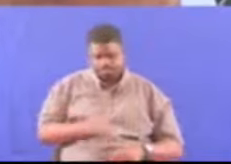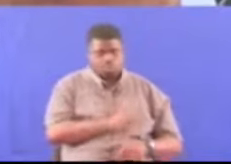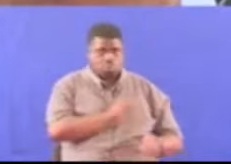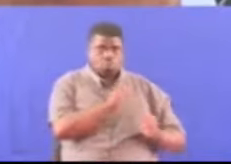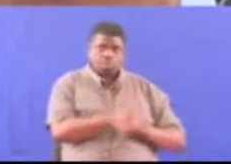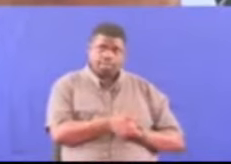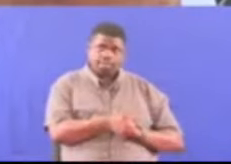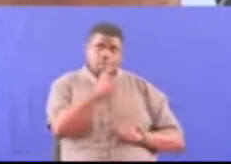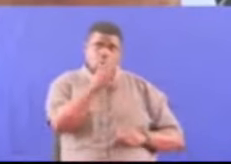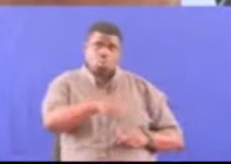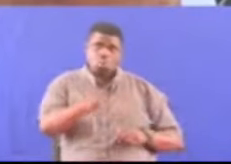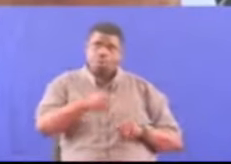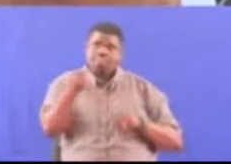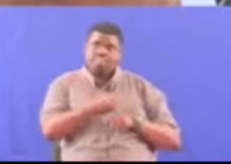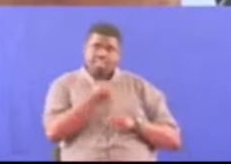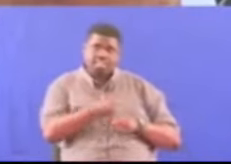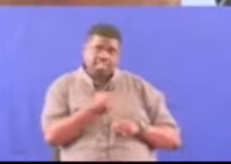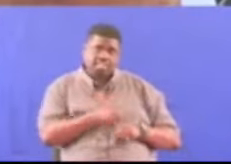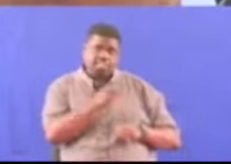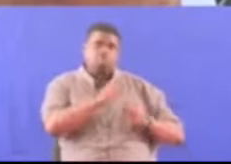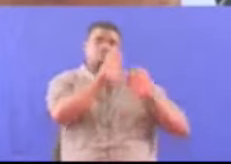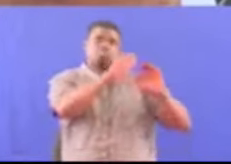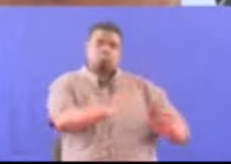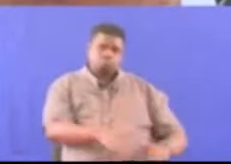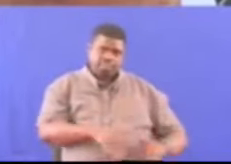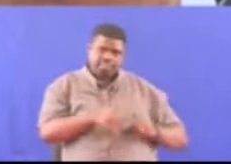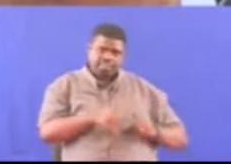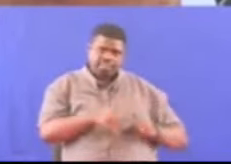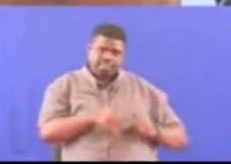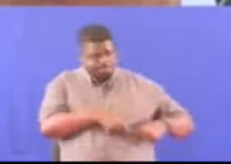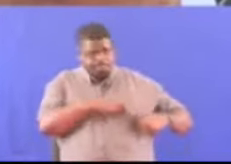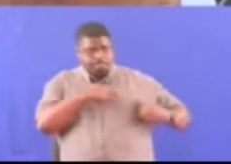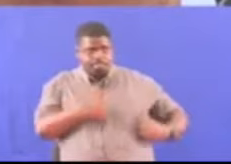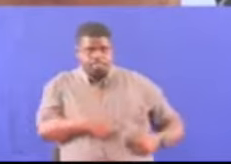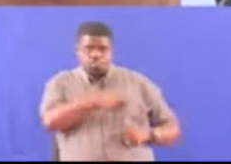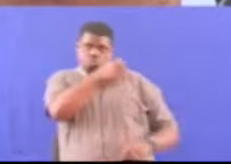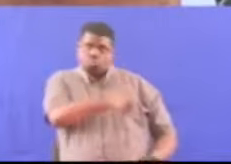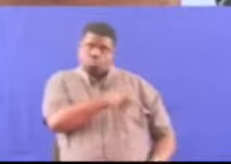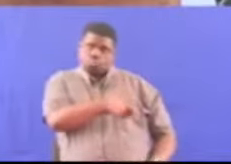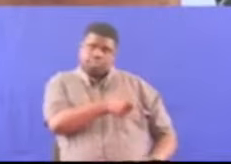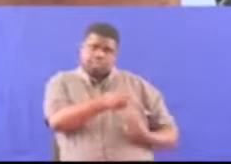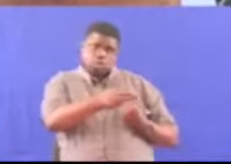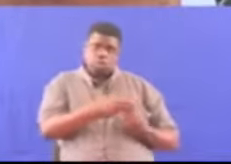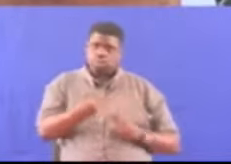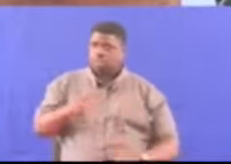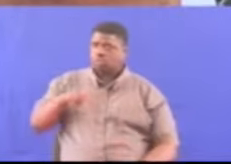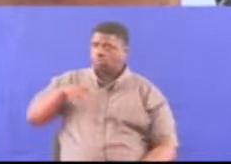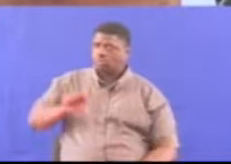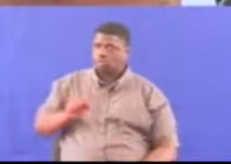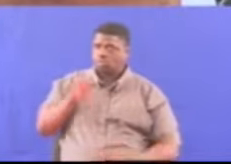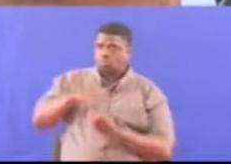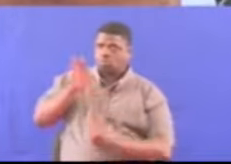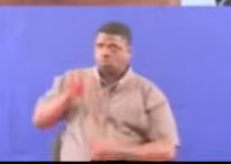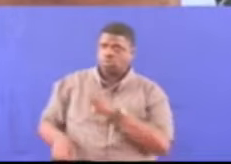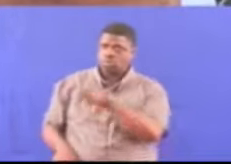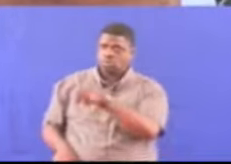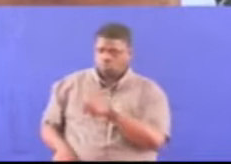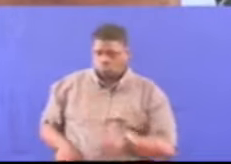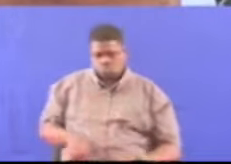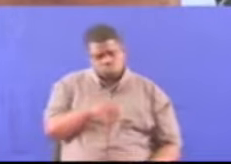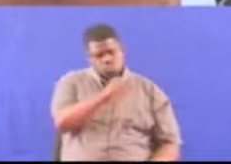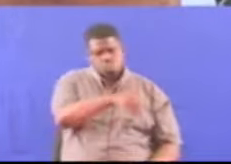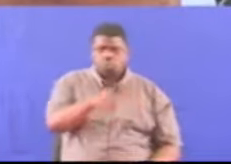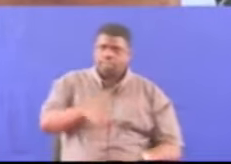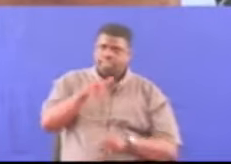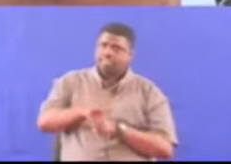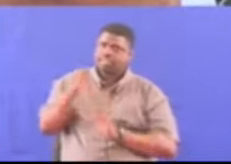Bunge kukupongeza kwa dhati Mheshimiwa Dr. Tulia kwa kuchaguliwa kwa kura nyingi tarehe